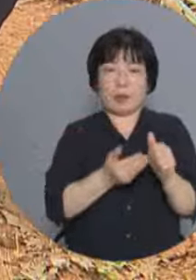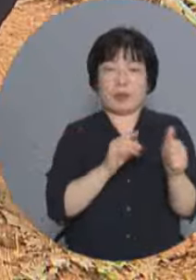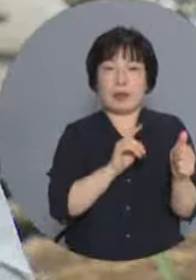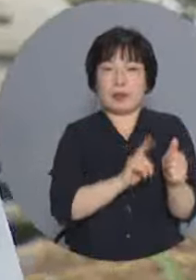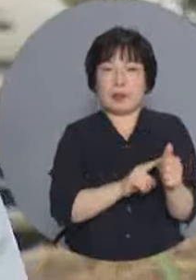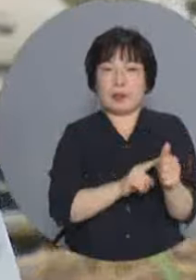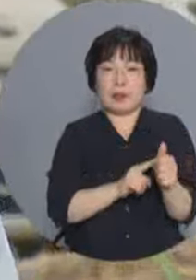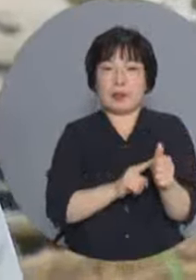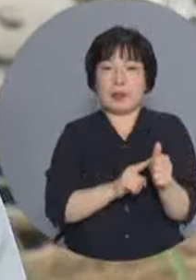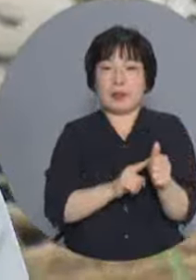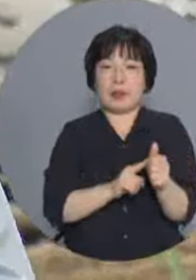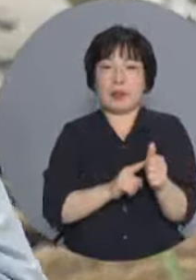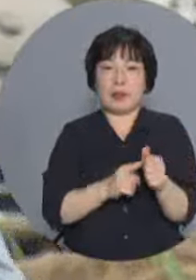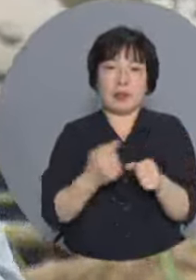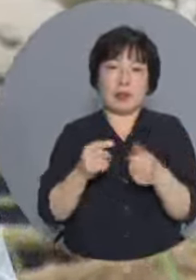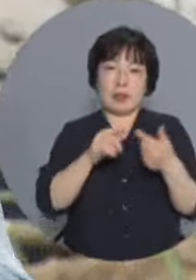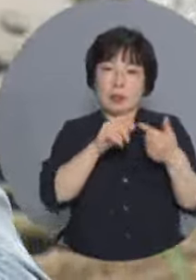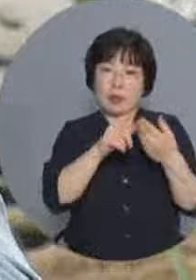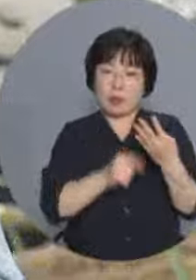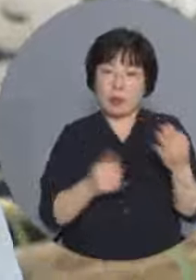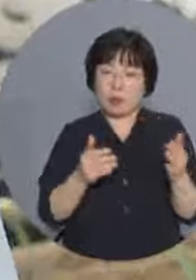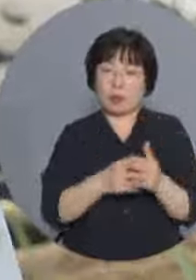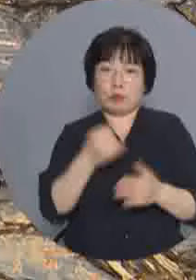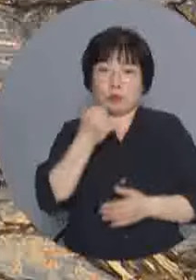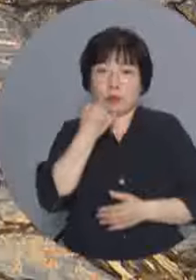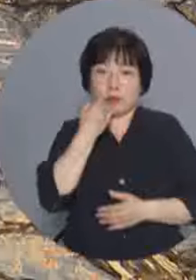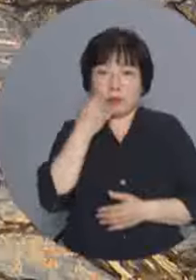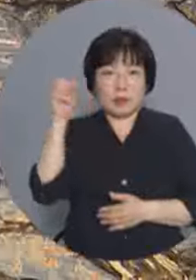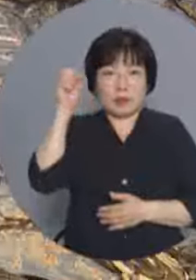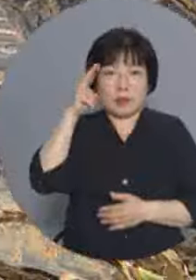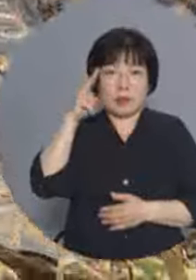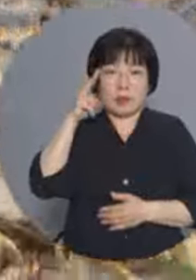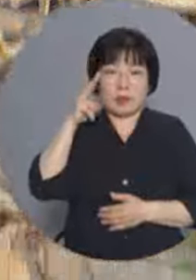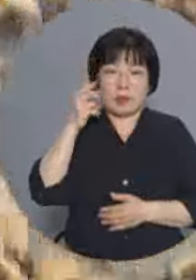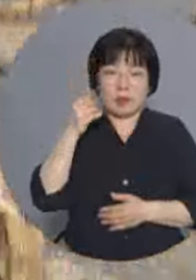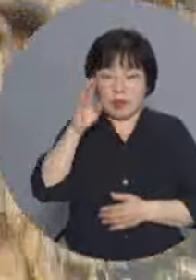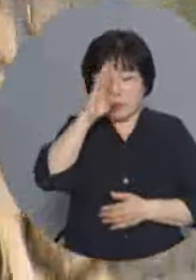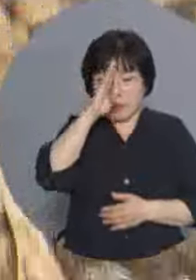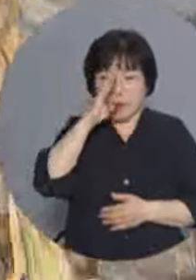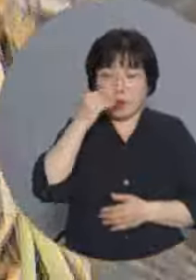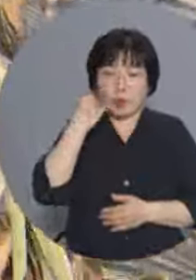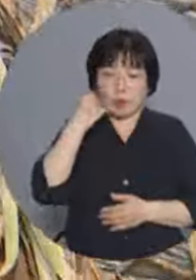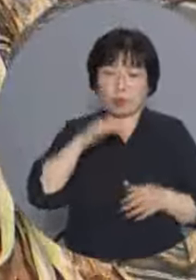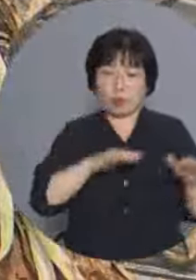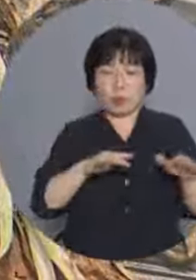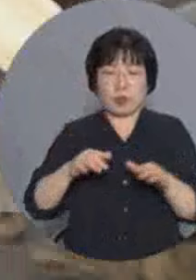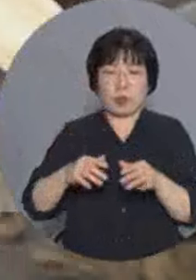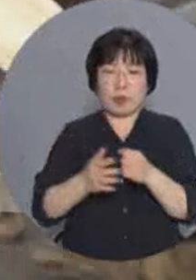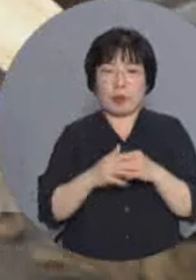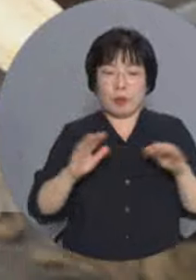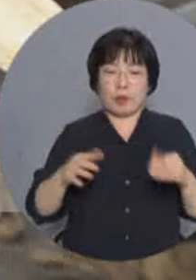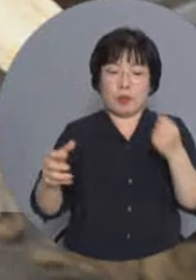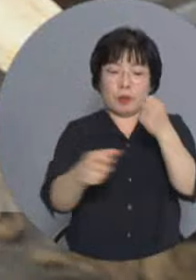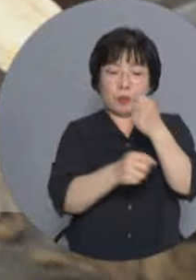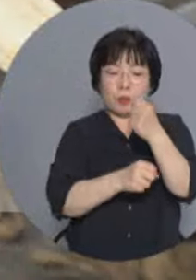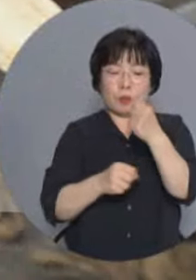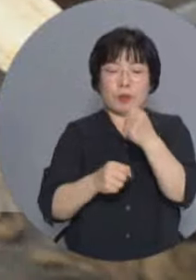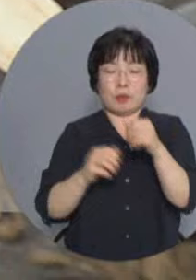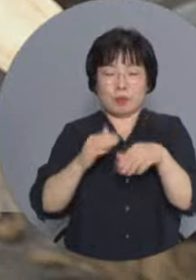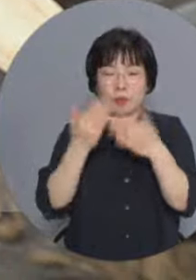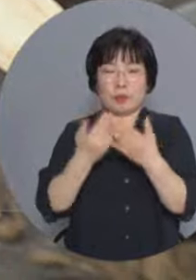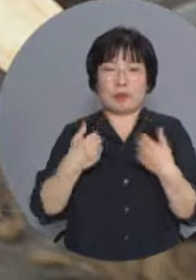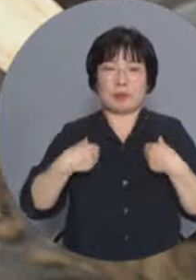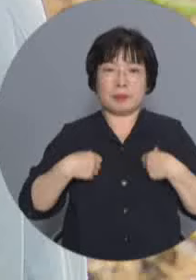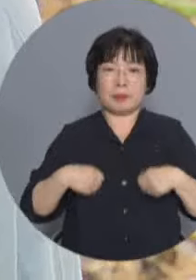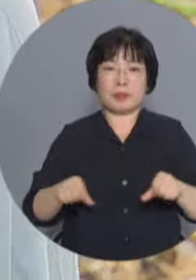씨. 지난달까지 멀쩡하던 양파가 갑자기 녹균병과 입마름병 등으로 병들어 올해 수확을 거의 포기한